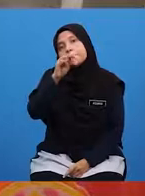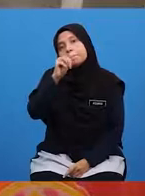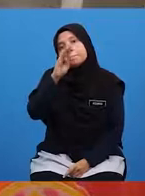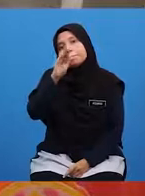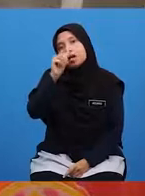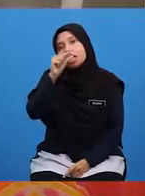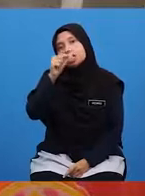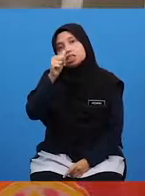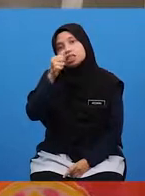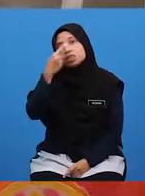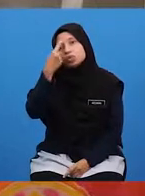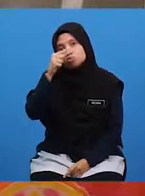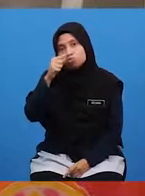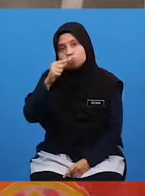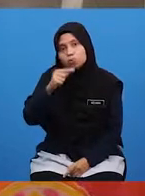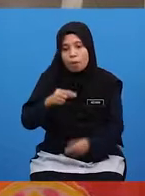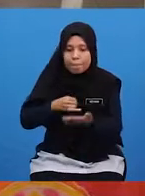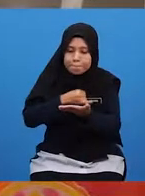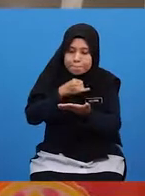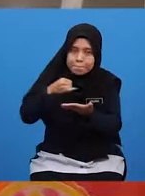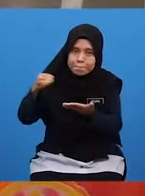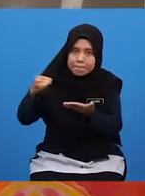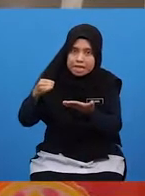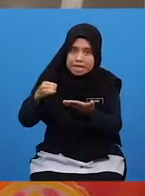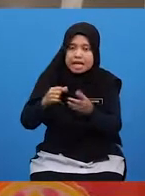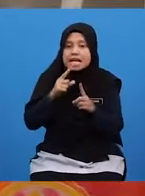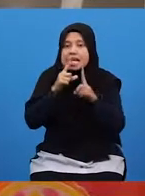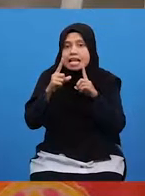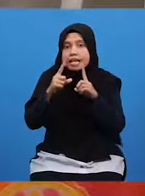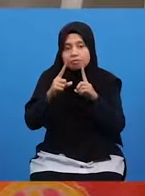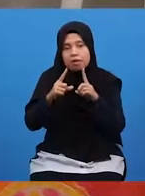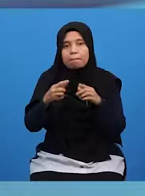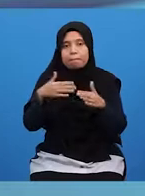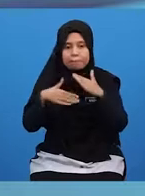untuk melakarkan lilin panas di atas dasar kain putih.